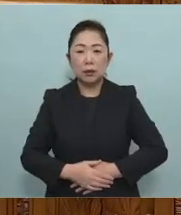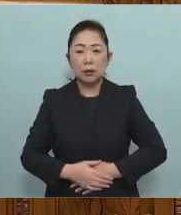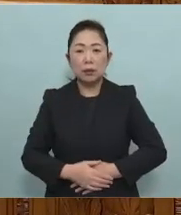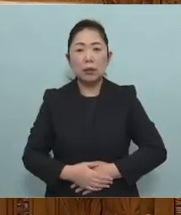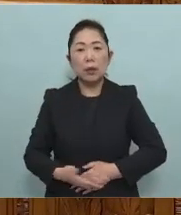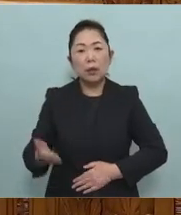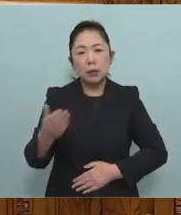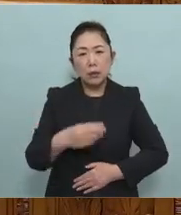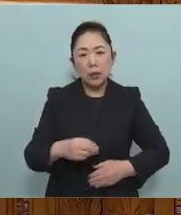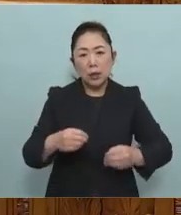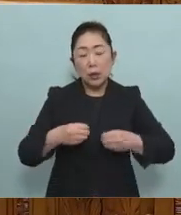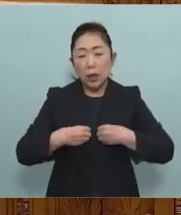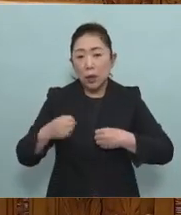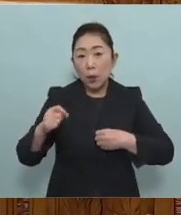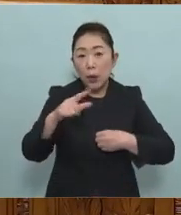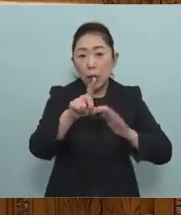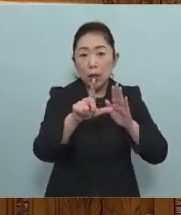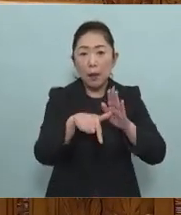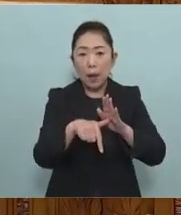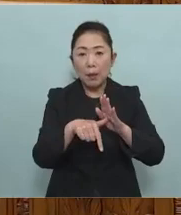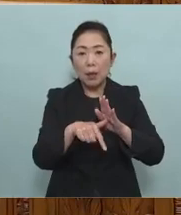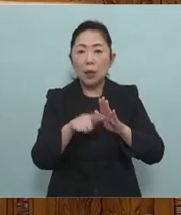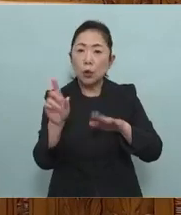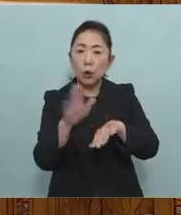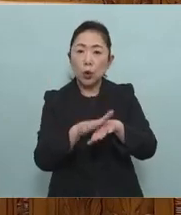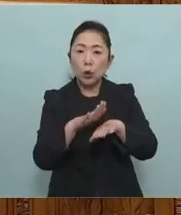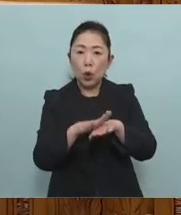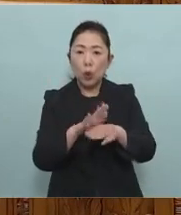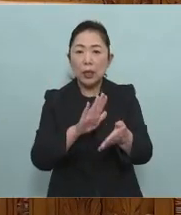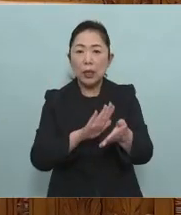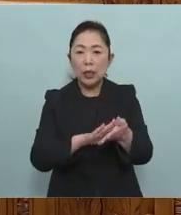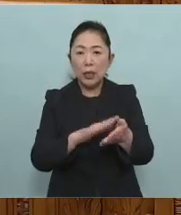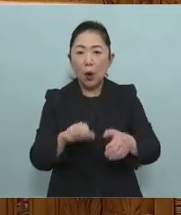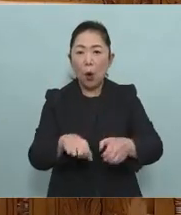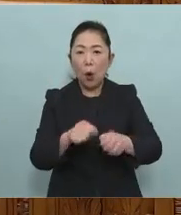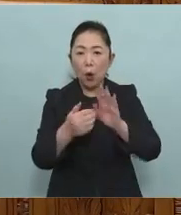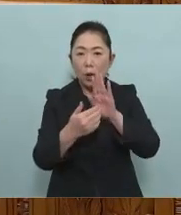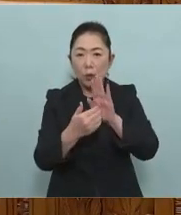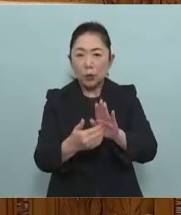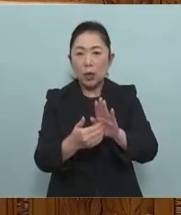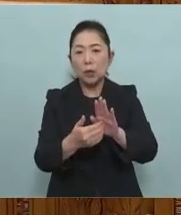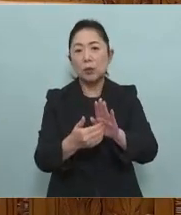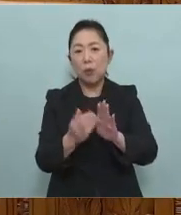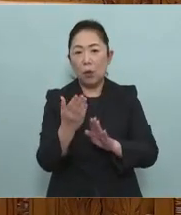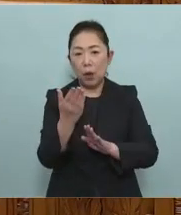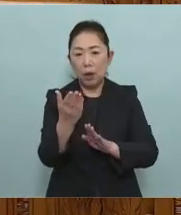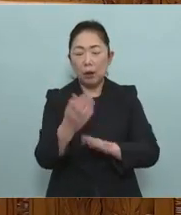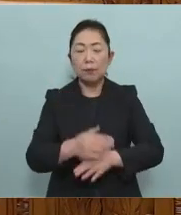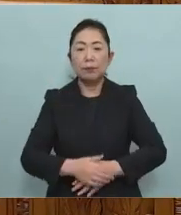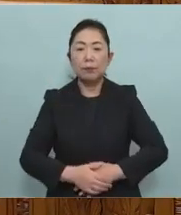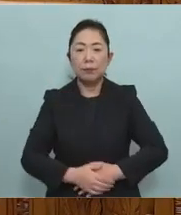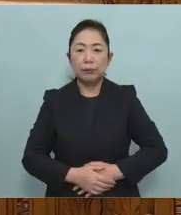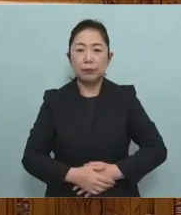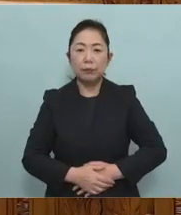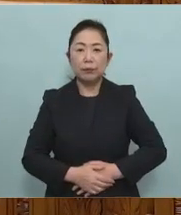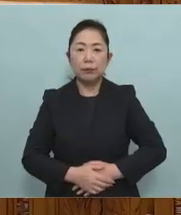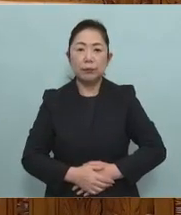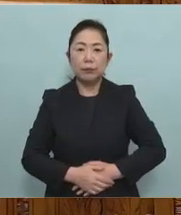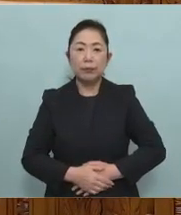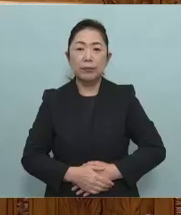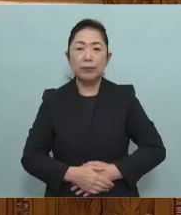の感染の波が来た際には、どのように医療崩壊を回避されるのかお答えください。